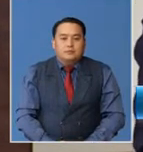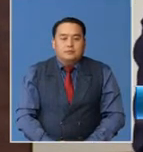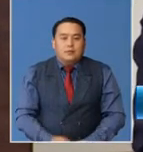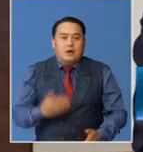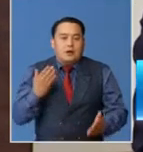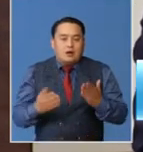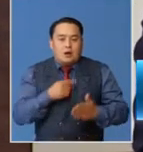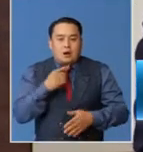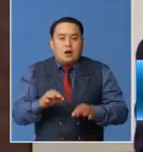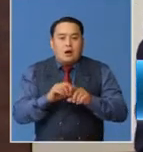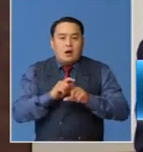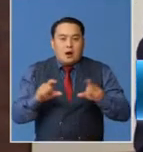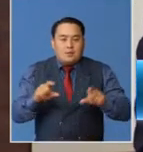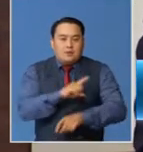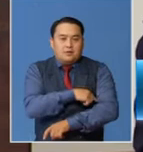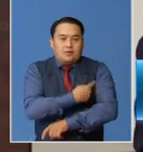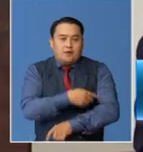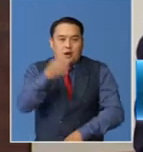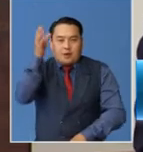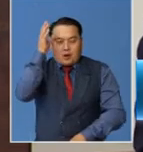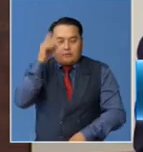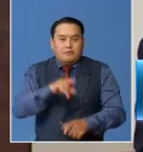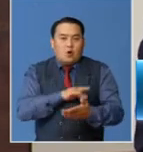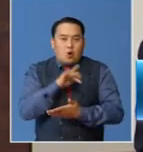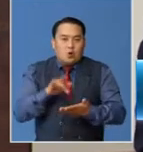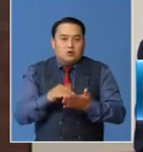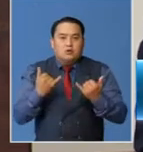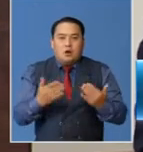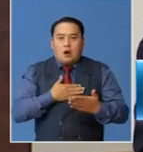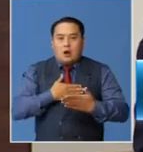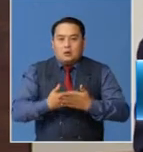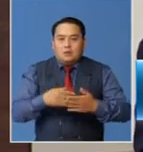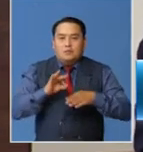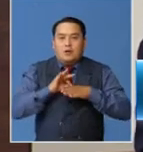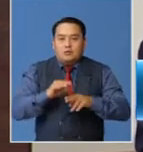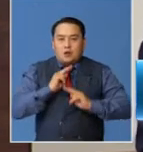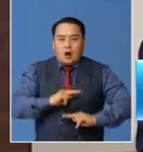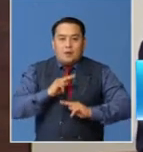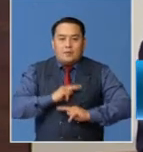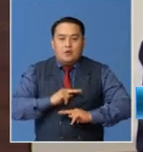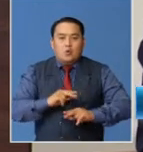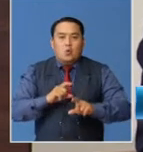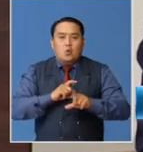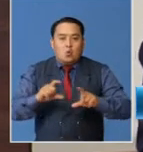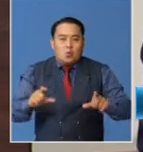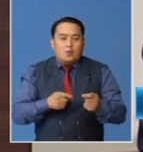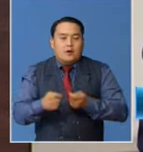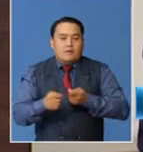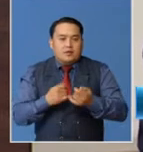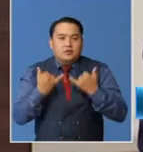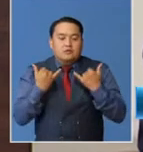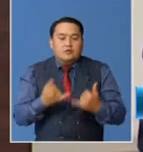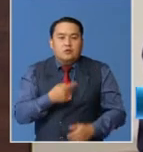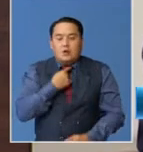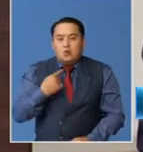Если говорить по объектам здравоохранения и образования, то в городе сейчас идет активная работа совместно с профильными управлениями. На сегодня